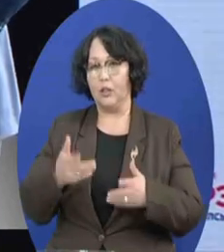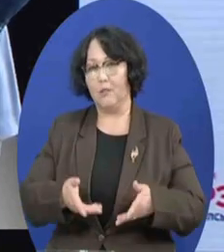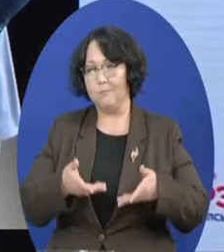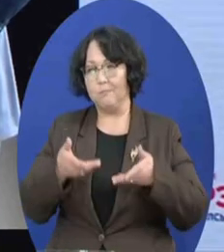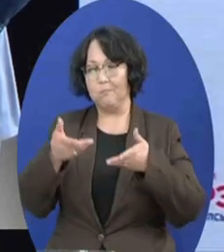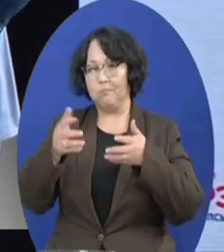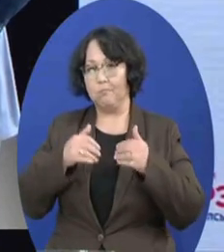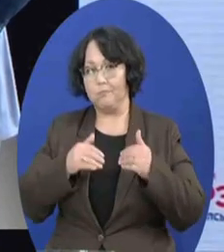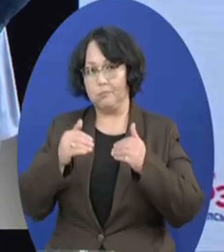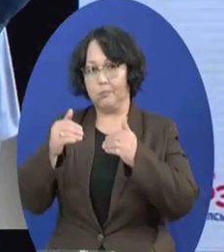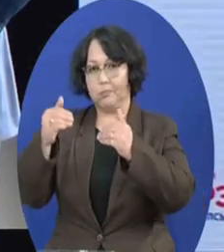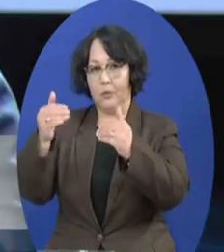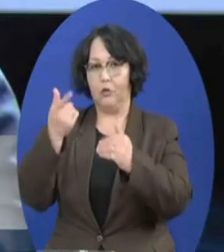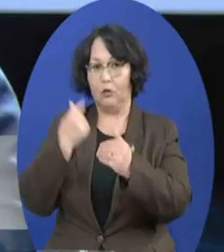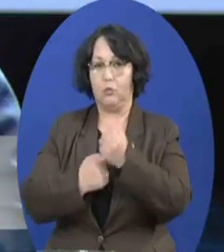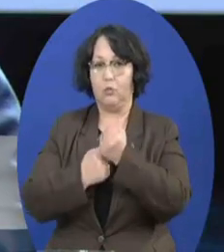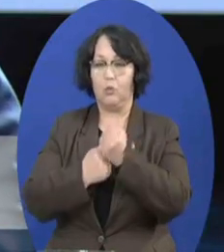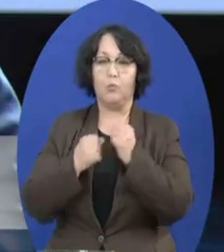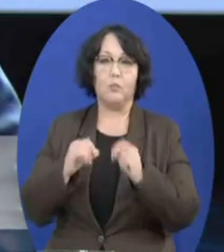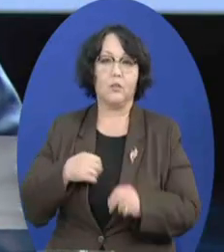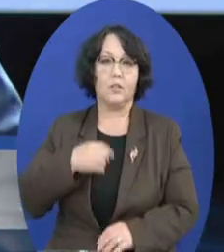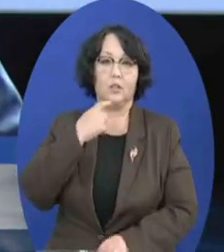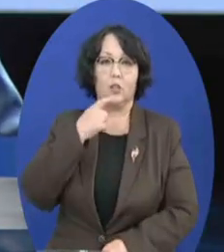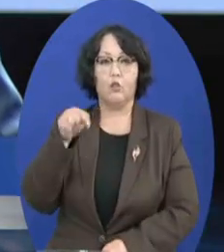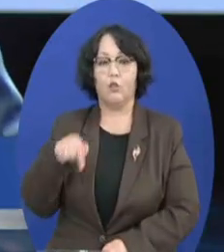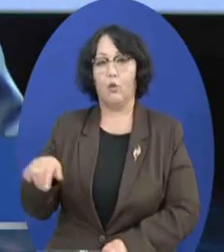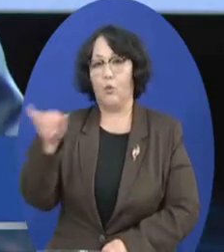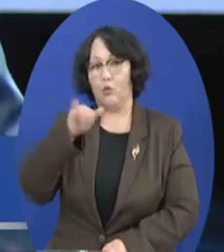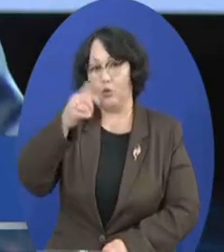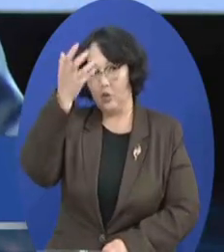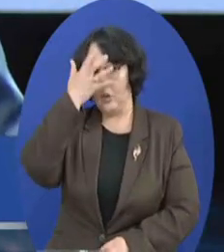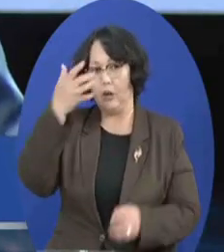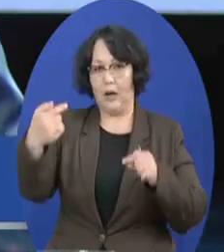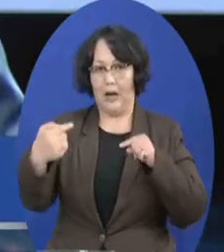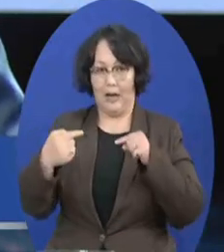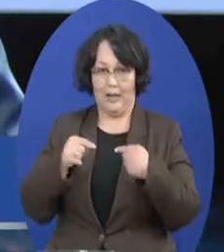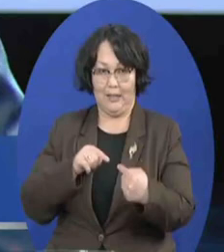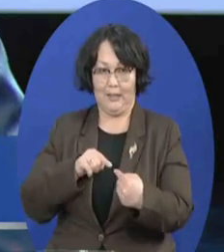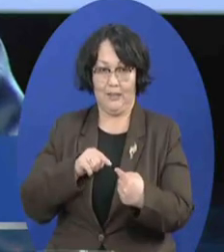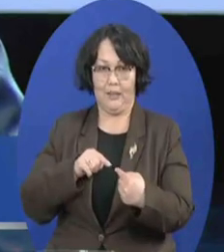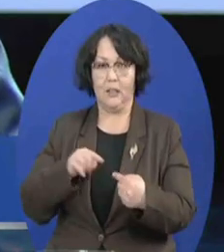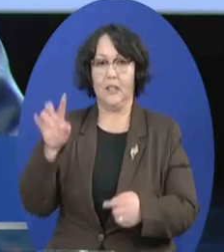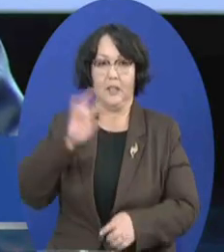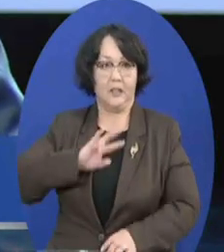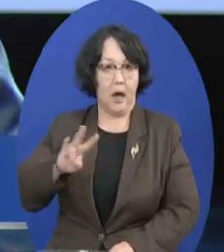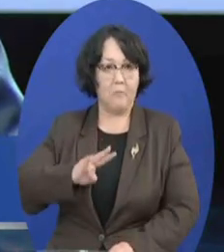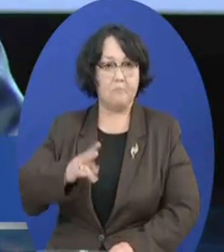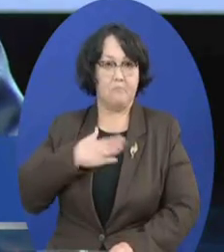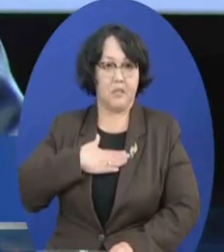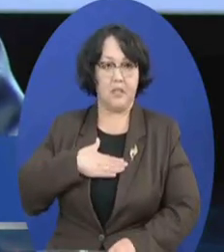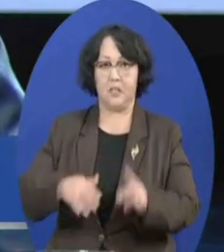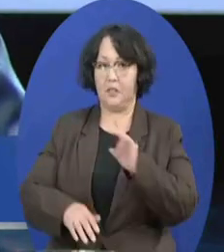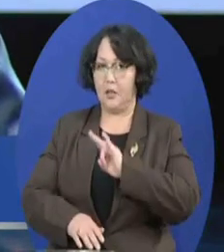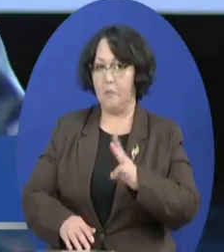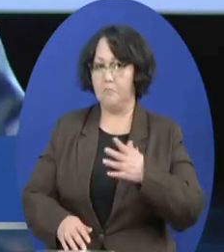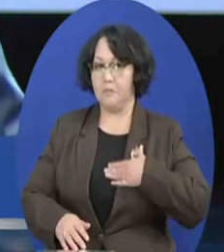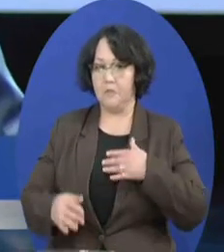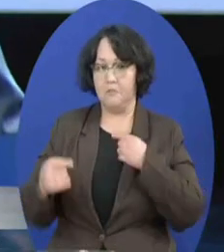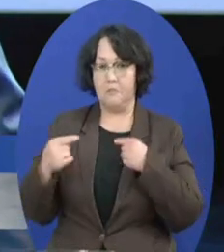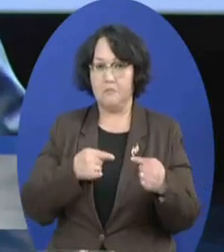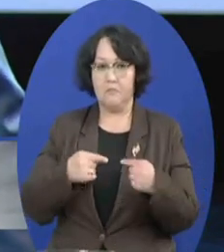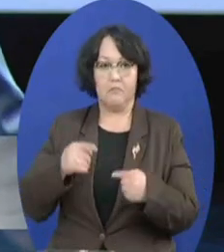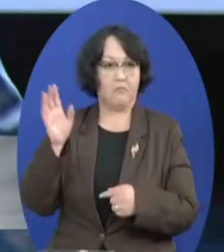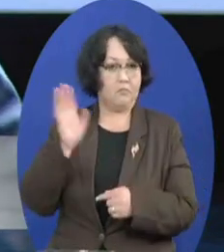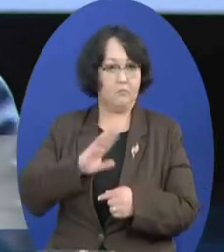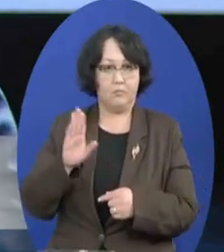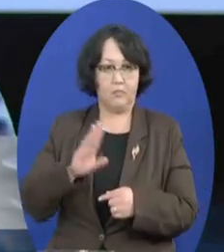хүч болохыг онцолжээ. Өнөөдөр улс төрчин хагаралдах эсвэл намчрахын талцах цаг биш ээ. Харин